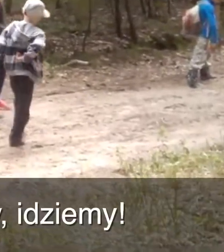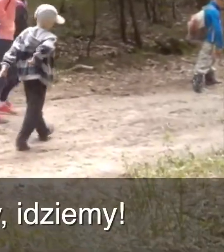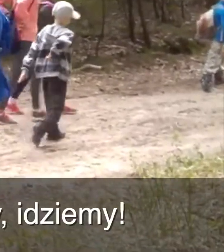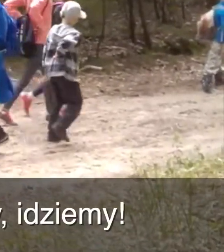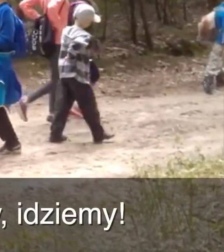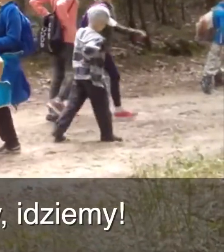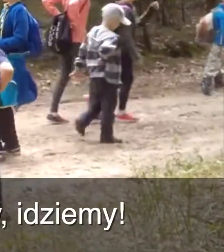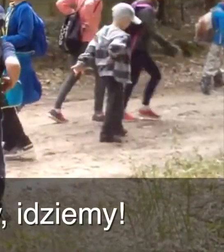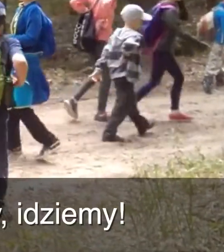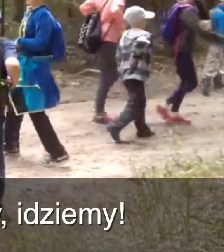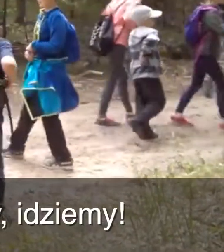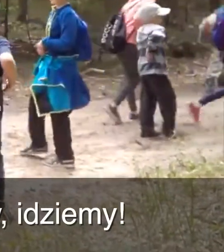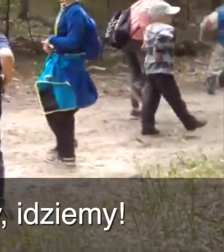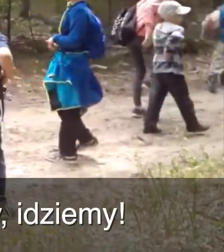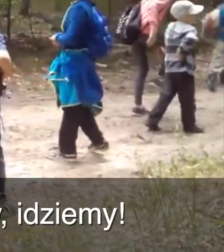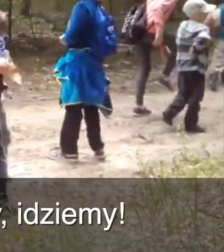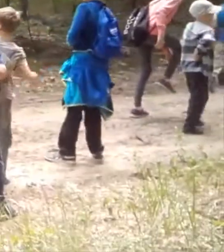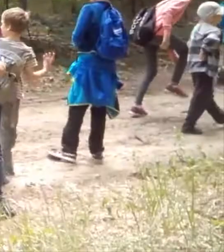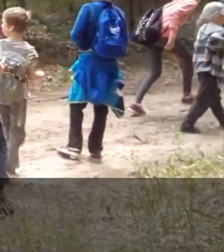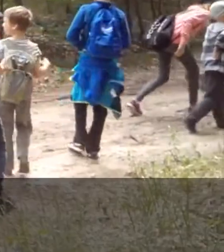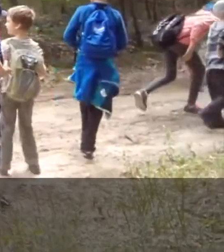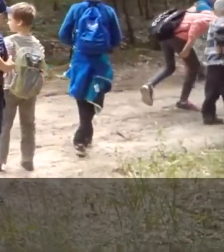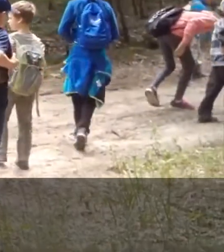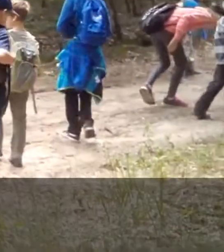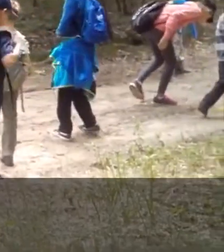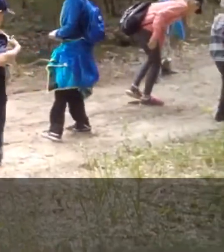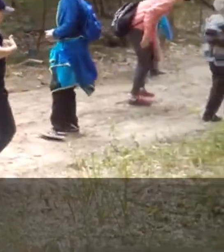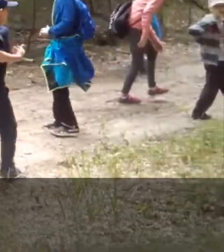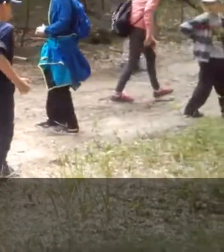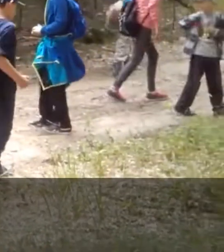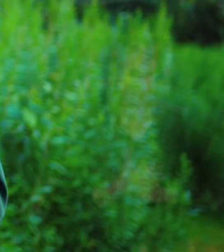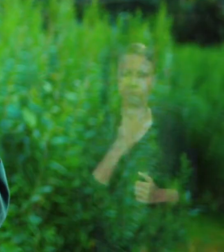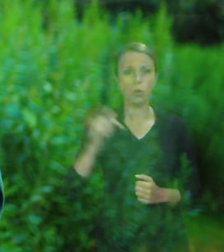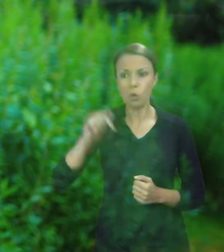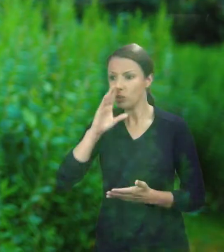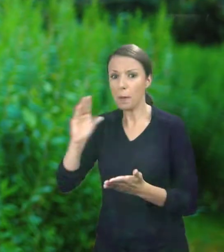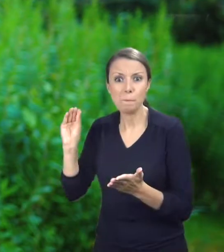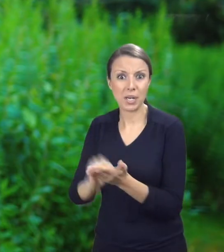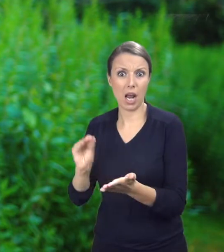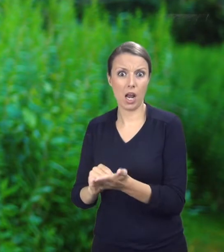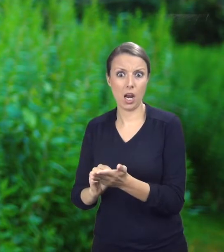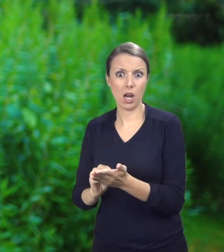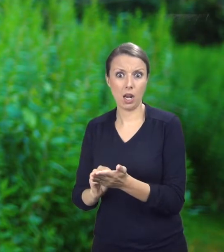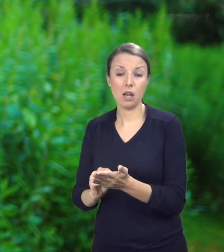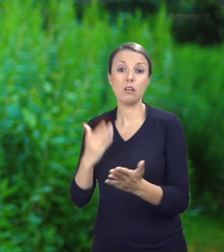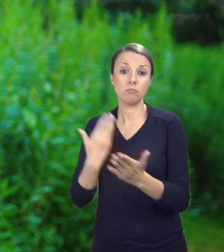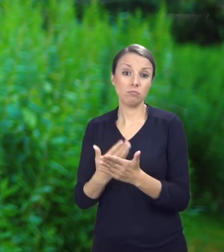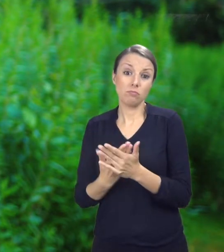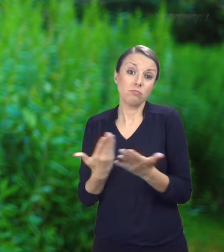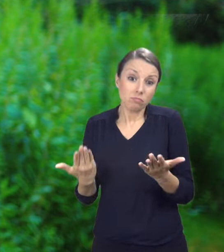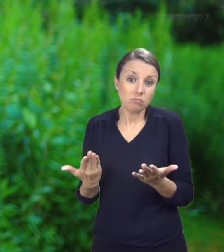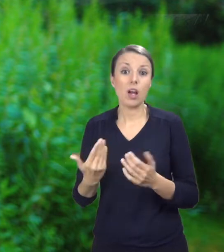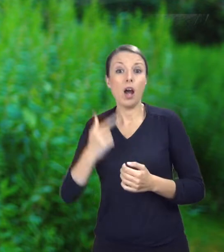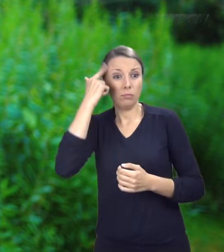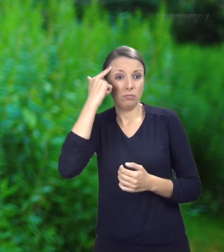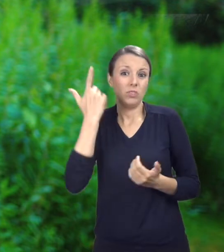Wszyscy trzymają, idziemy. Poszli. W zasadzie wydawałoby się, że każdy potrafi